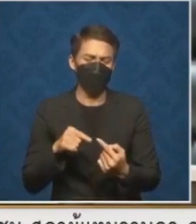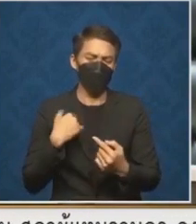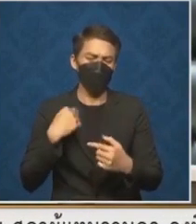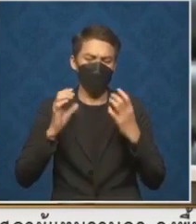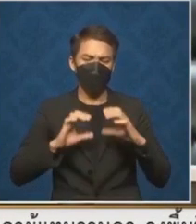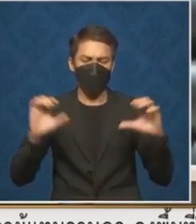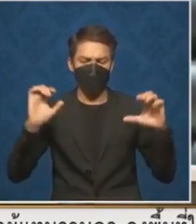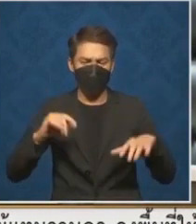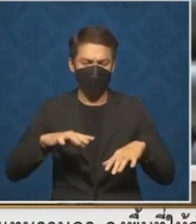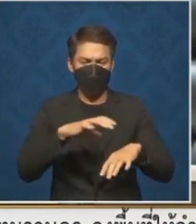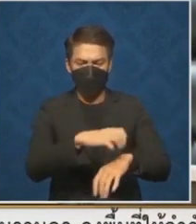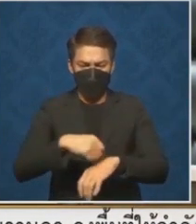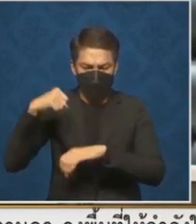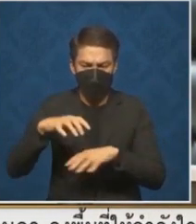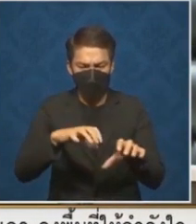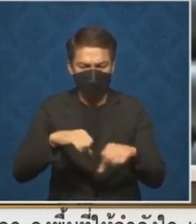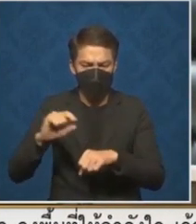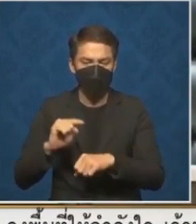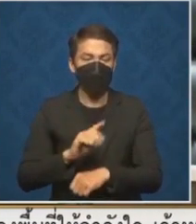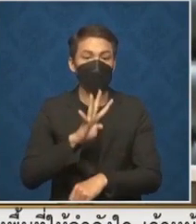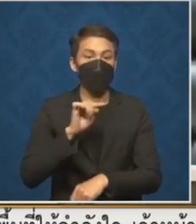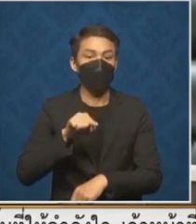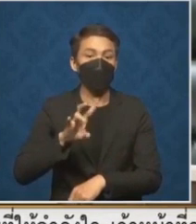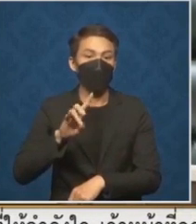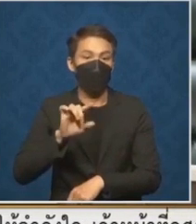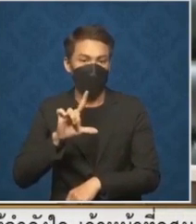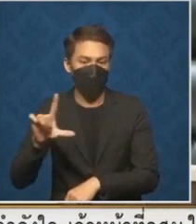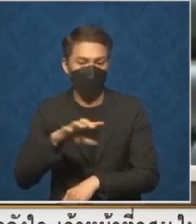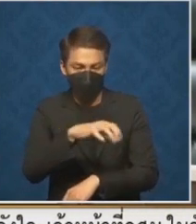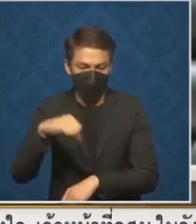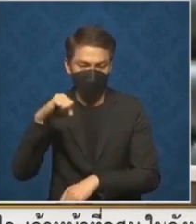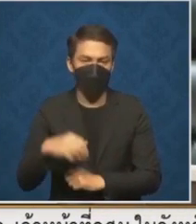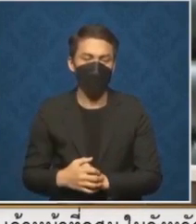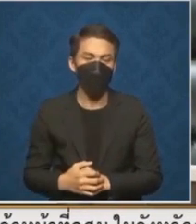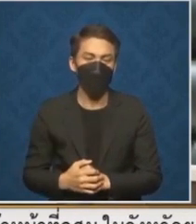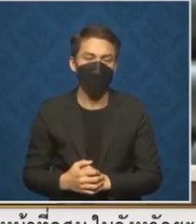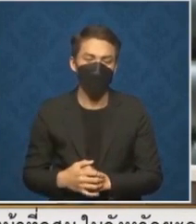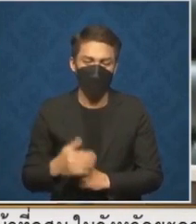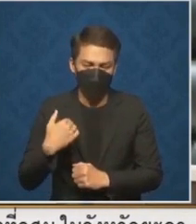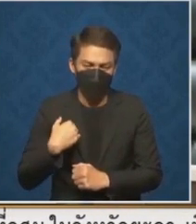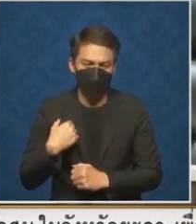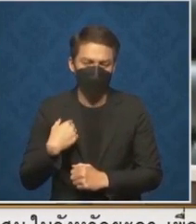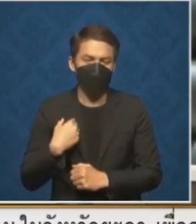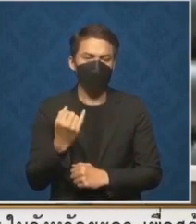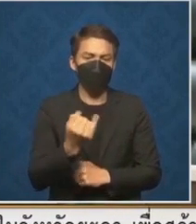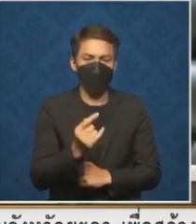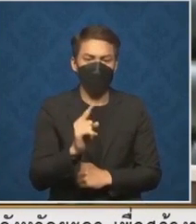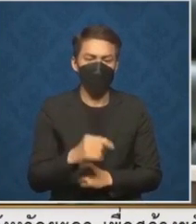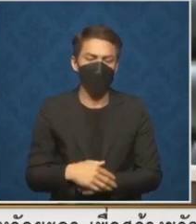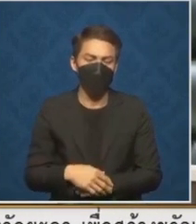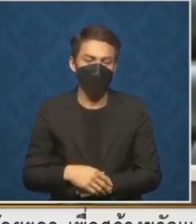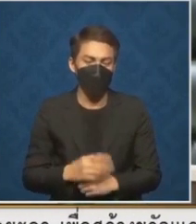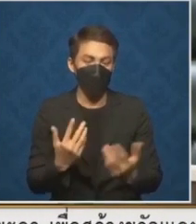ครั้งใหญ่ของรัฐบาลก็ไปยิดที่4.7 ล้านไหมป่าที่เร็วรายไปฝันนั้น